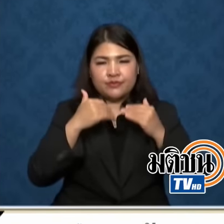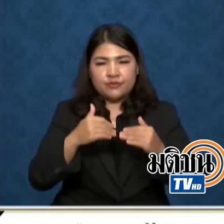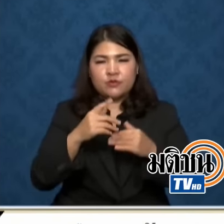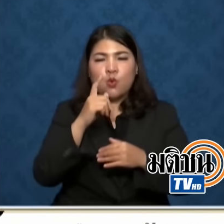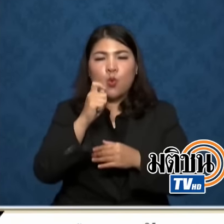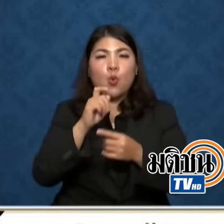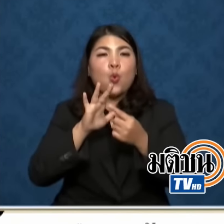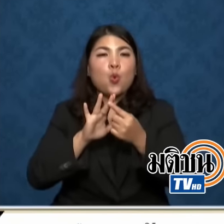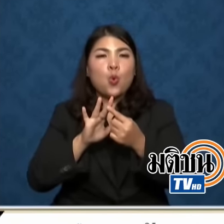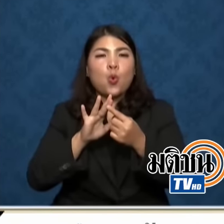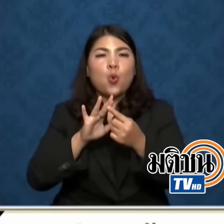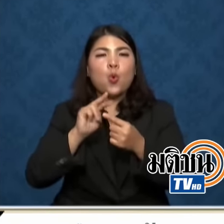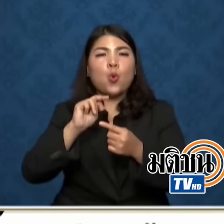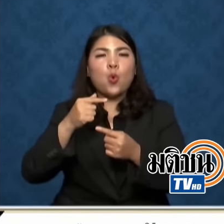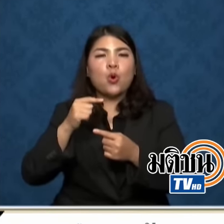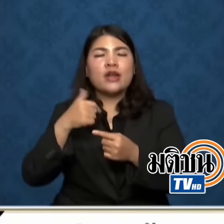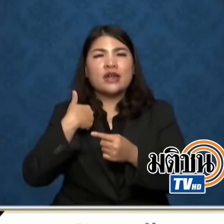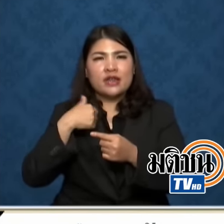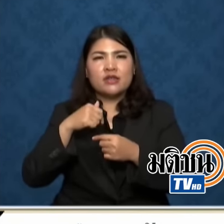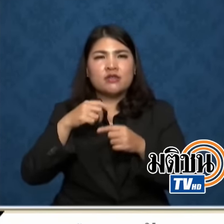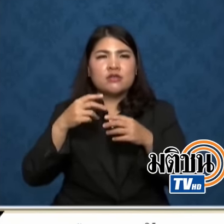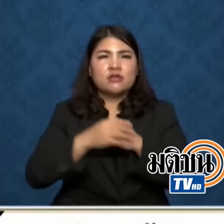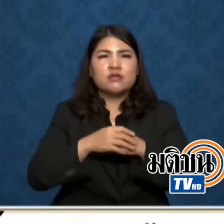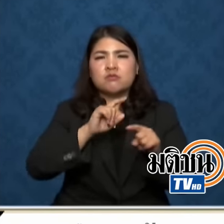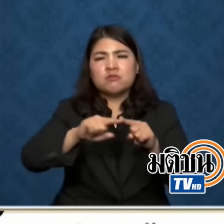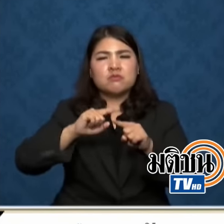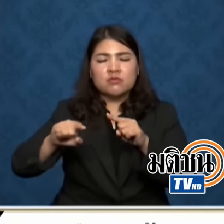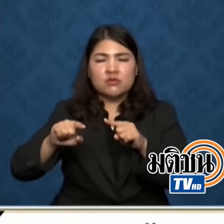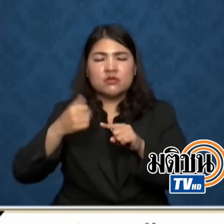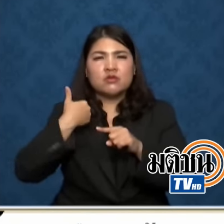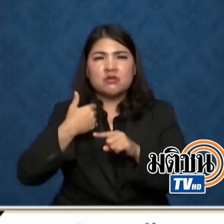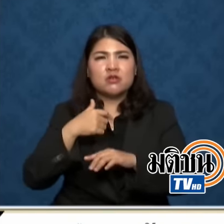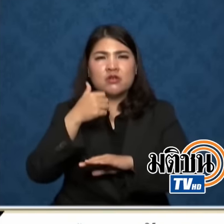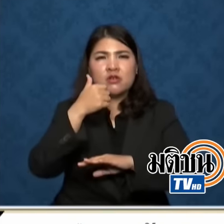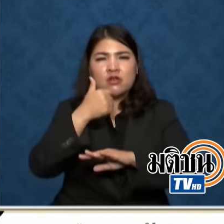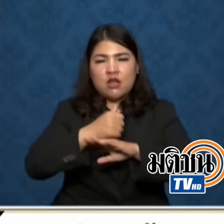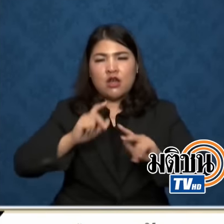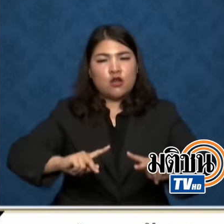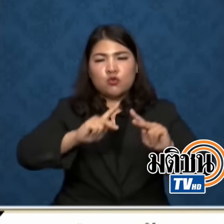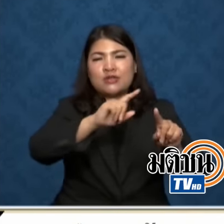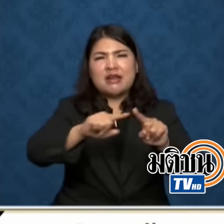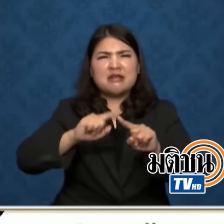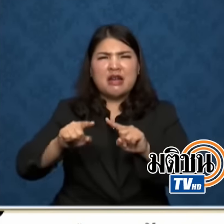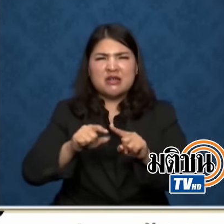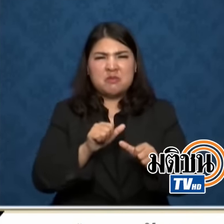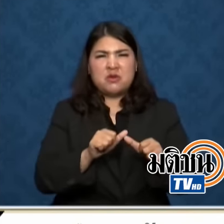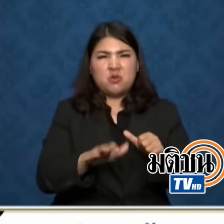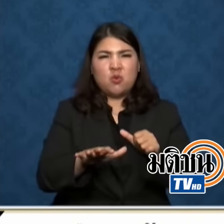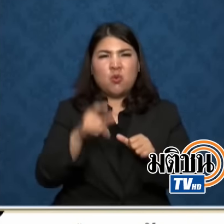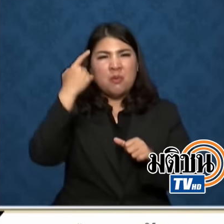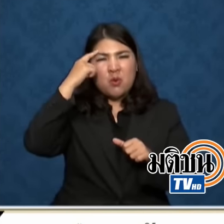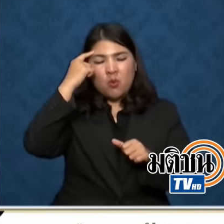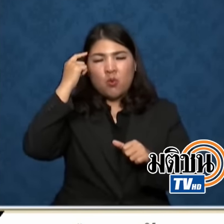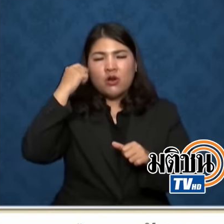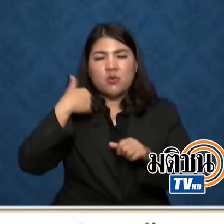ธารชินวัตรรวมถึงรัฐมนตรีหลายๆท่านครับที่ไม่อยู่ในห้องนี้นะครับก็ไม่รู้ไปไหนกันไม่มาฟังผมเล